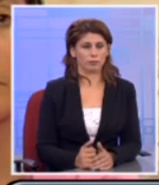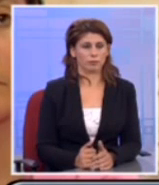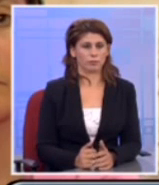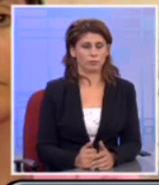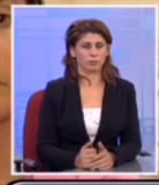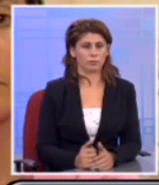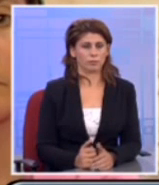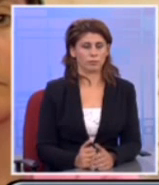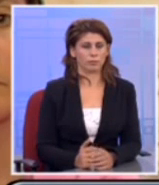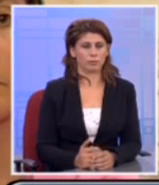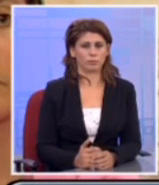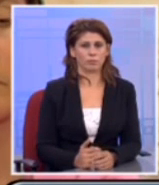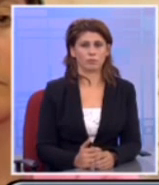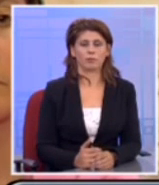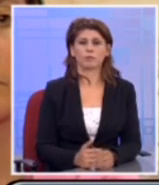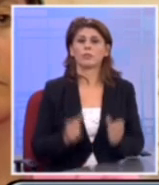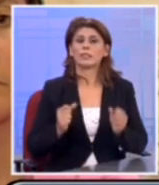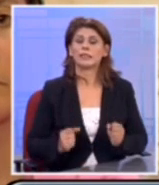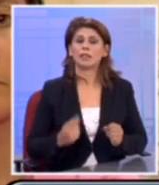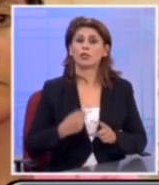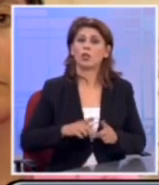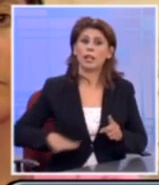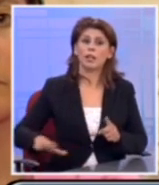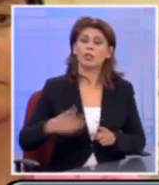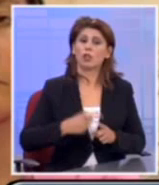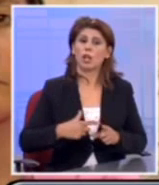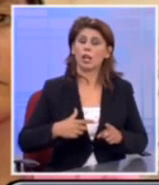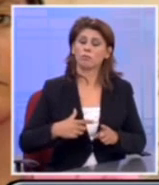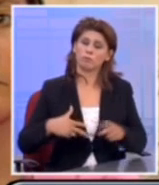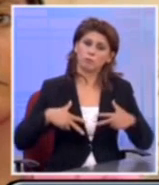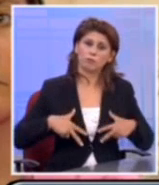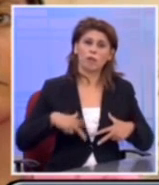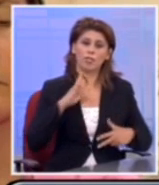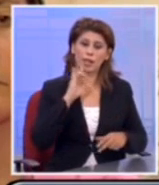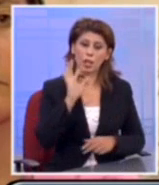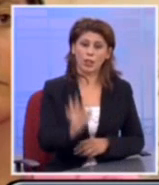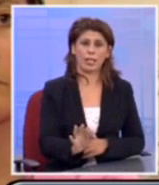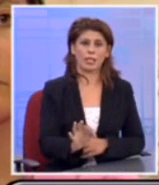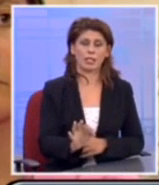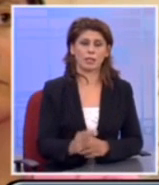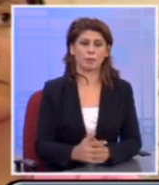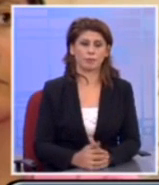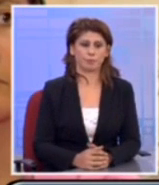η στάση του ελληνικού λαού και των ελληνικών αρχών θα τους έχει οδηγήσει